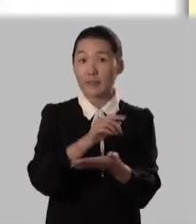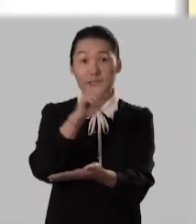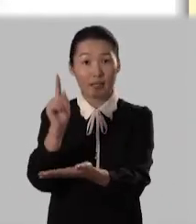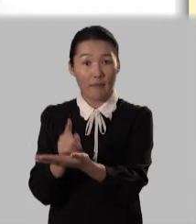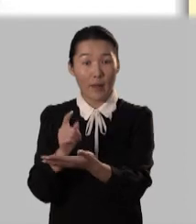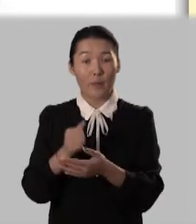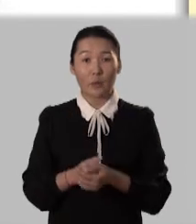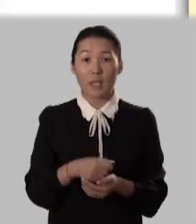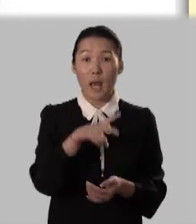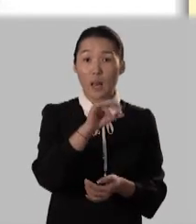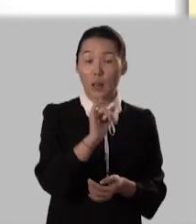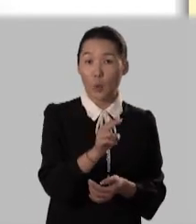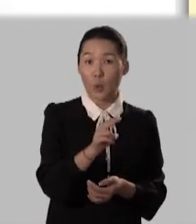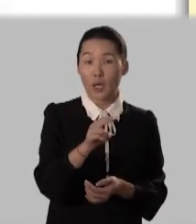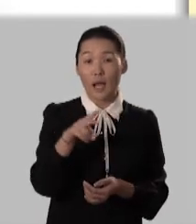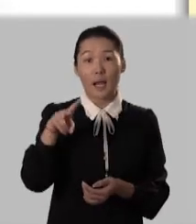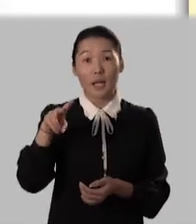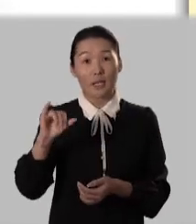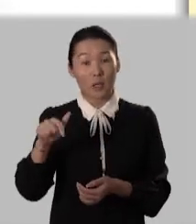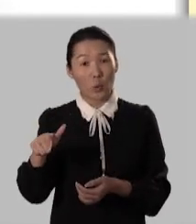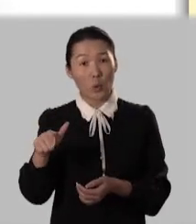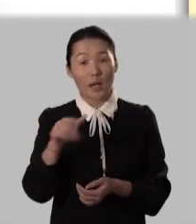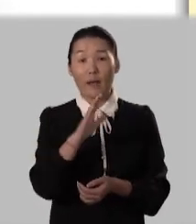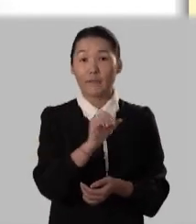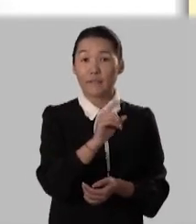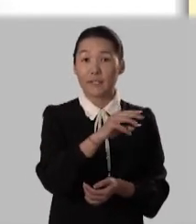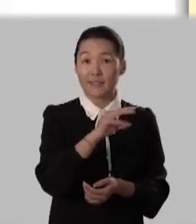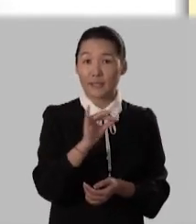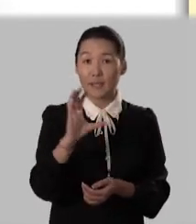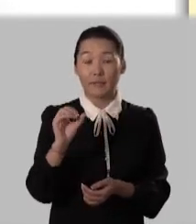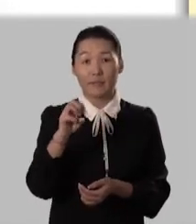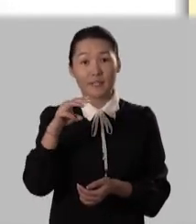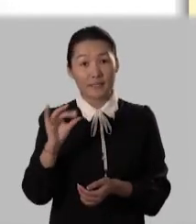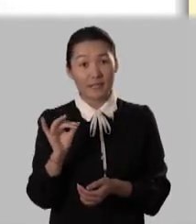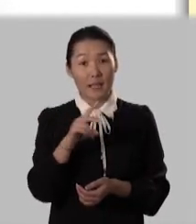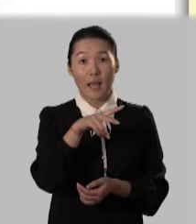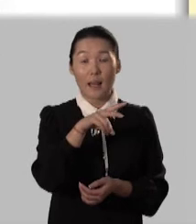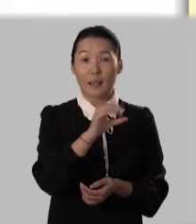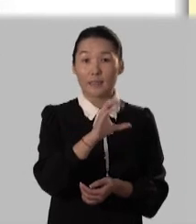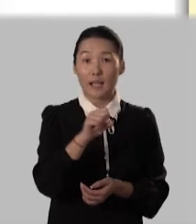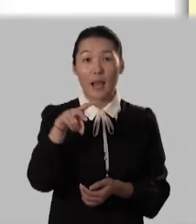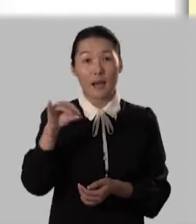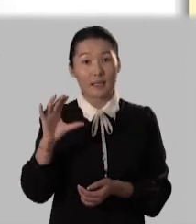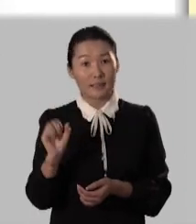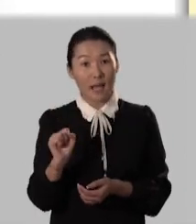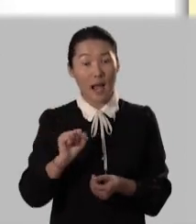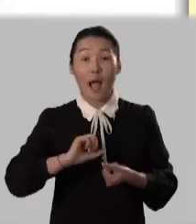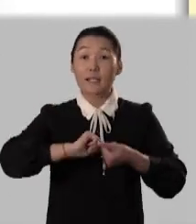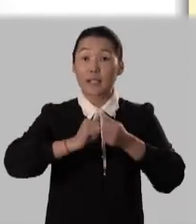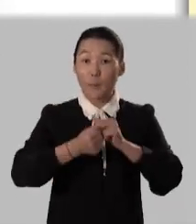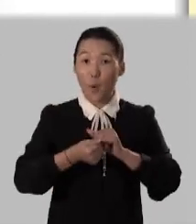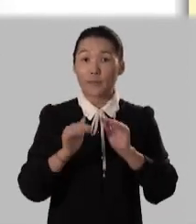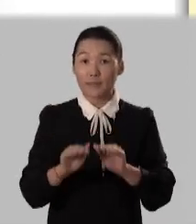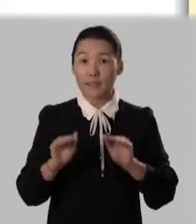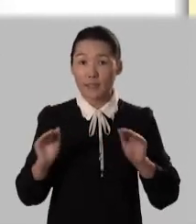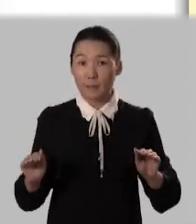лук и лук вести и вести леса и леса запомните ребята